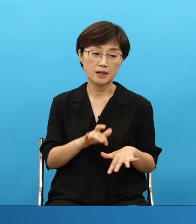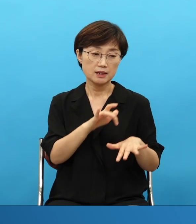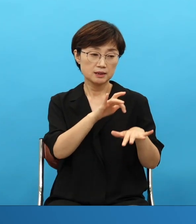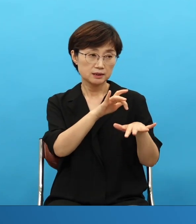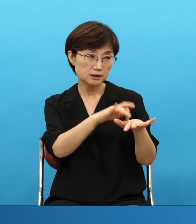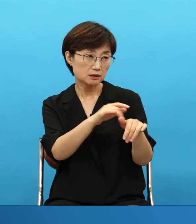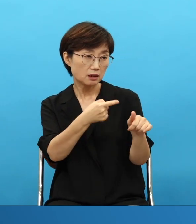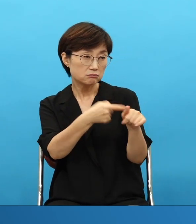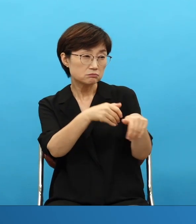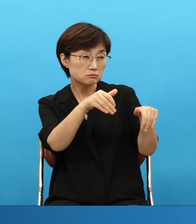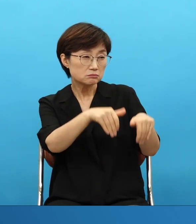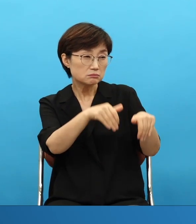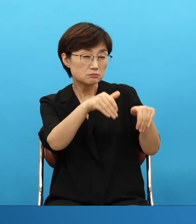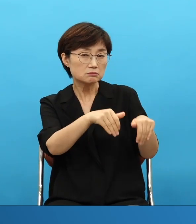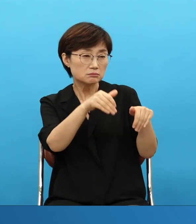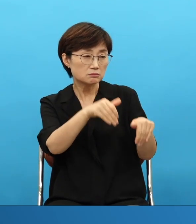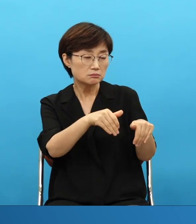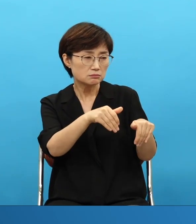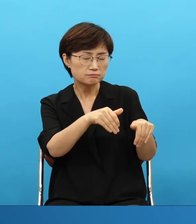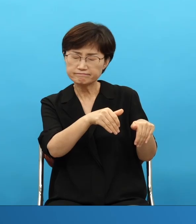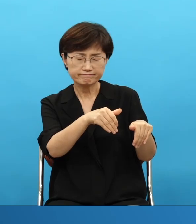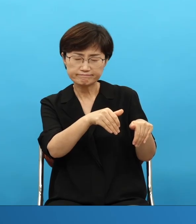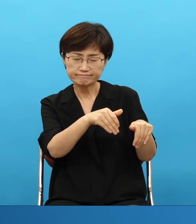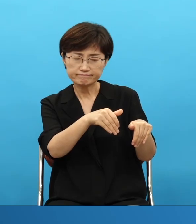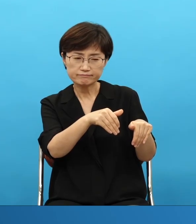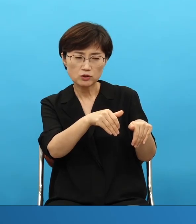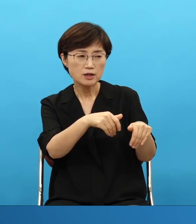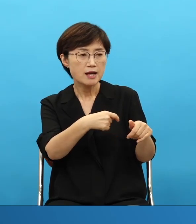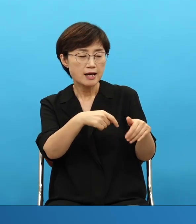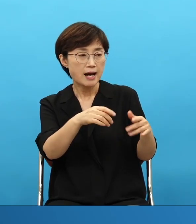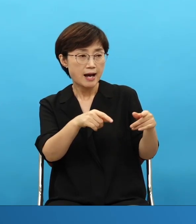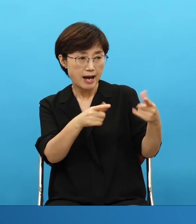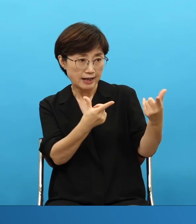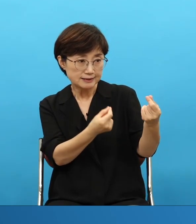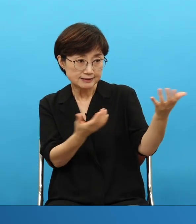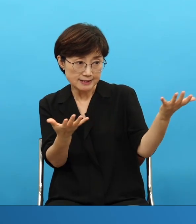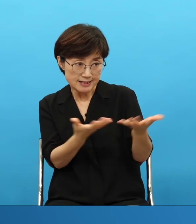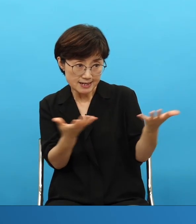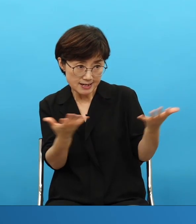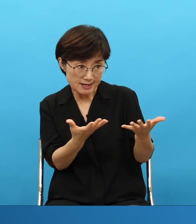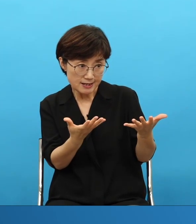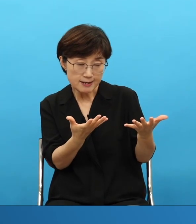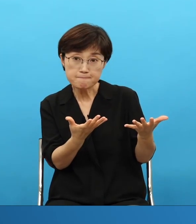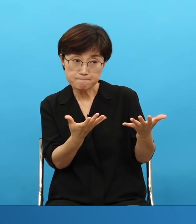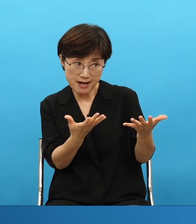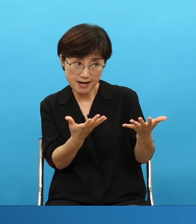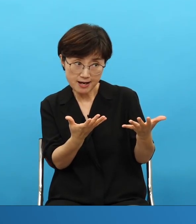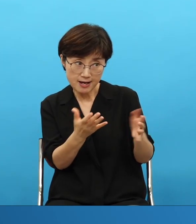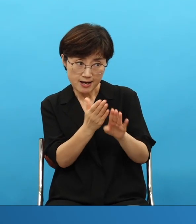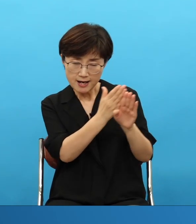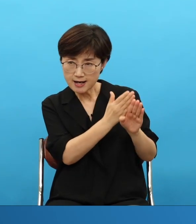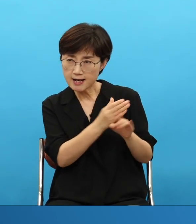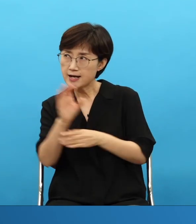심부름하게 되는데 그들에게 빛을 발할 수 있도록 만들자. It's not difficult. Our posterity will work and run errands for darkness. Let us